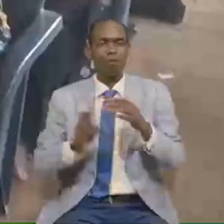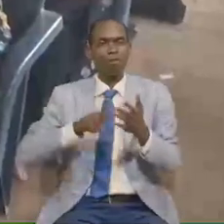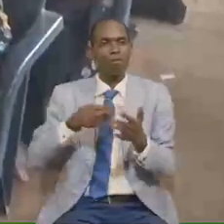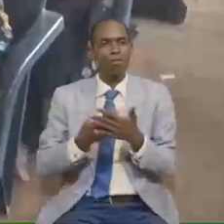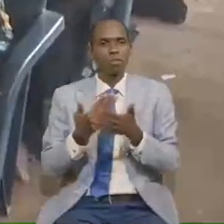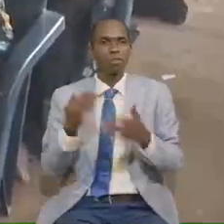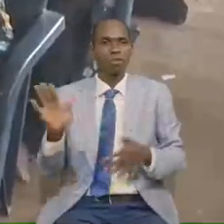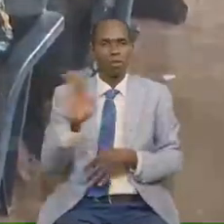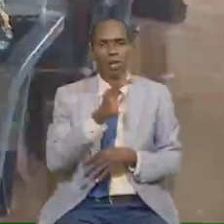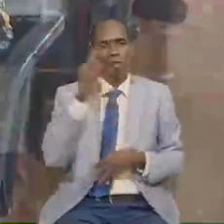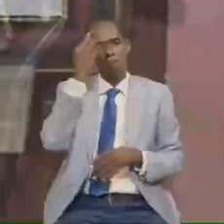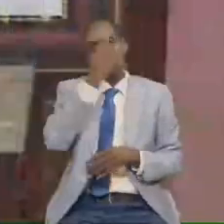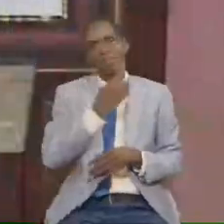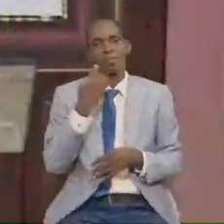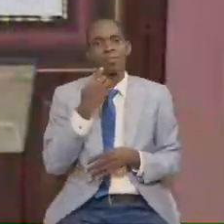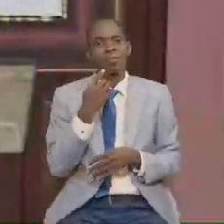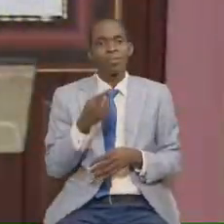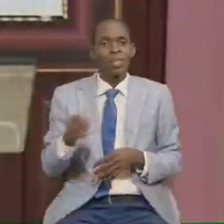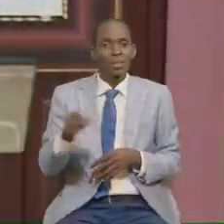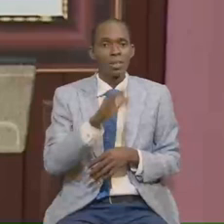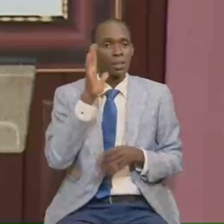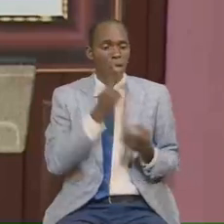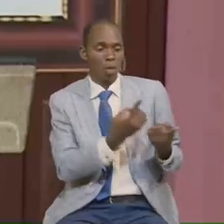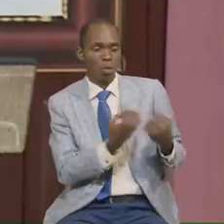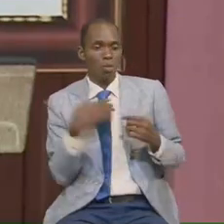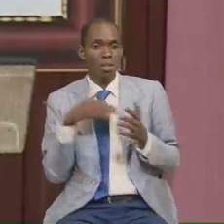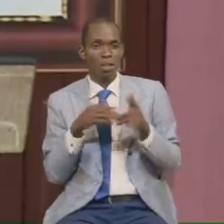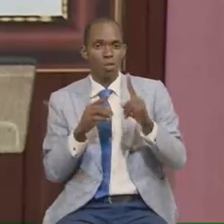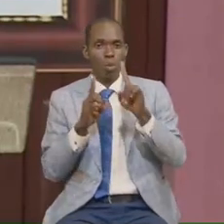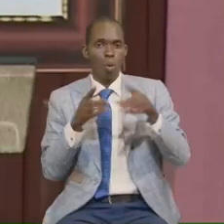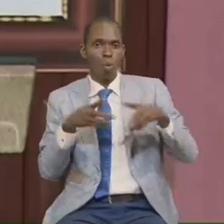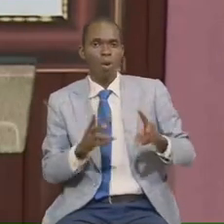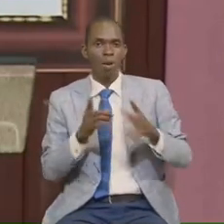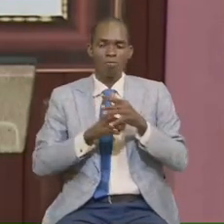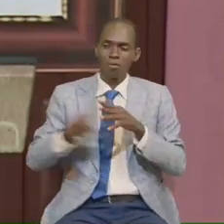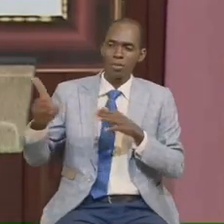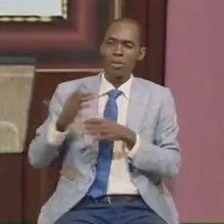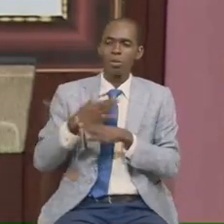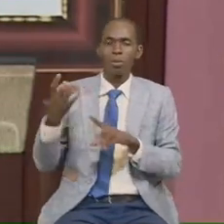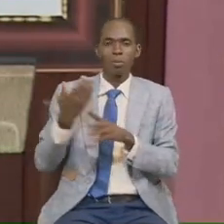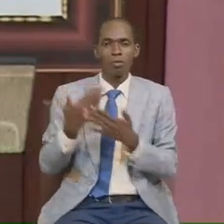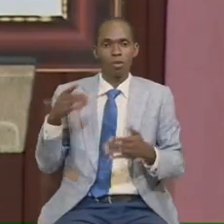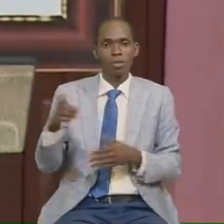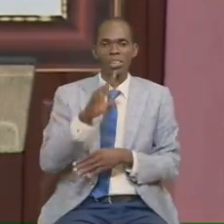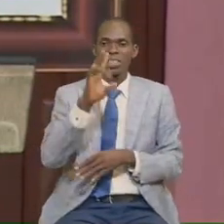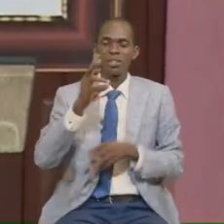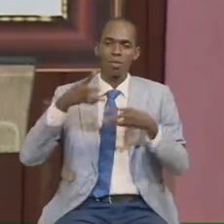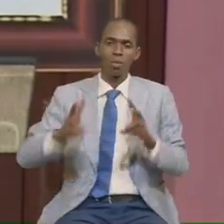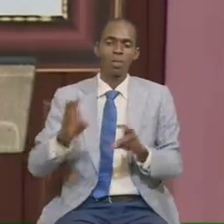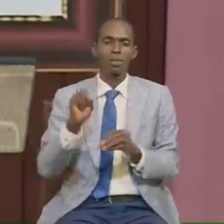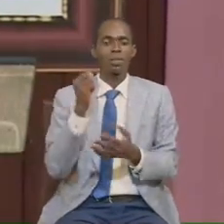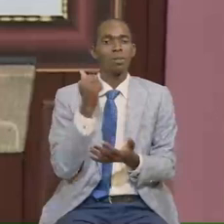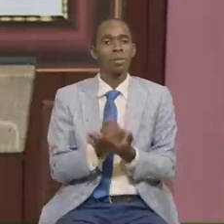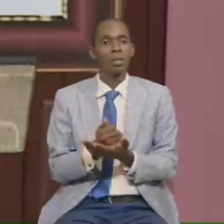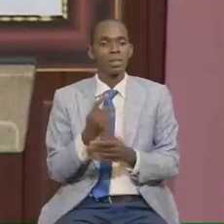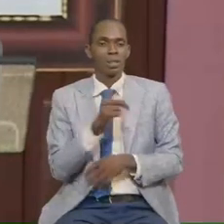Ils sortiront contre toi par un seul chemin et ils s'enfuiront devant toi par sept chemins. L'Éternel ordonnera à